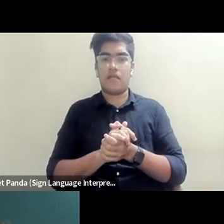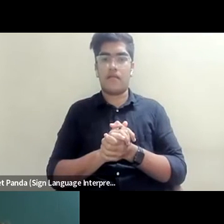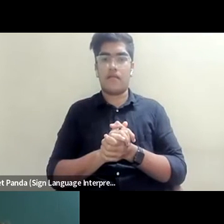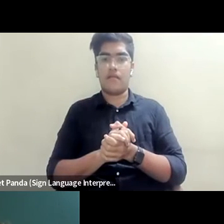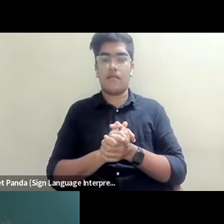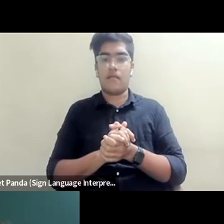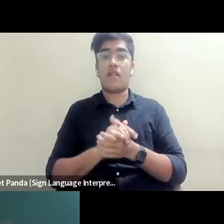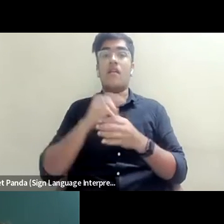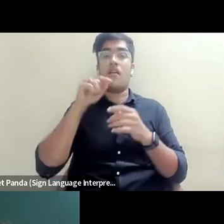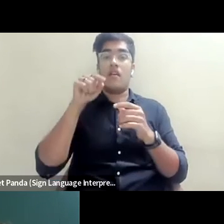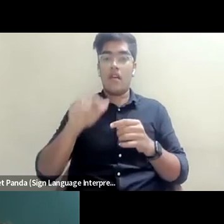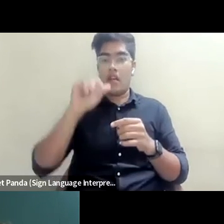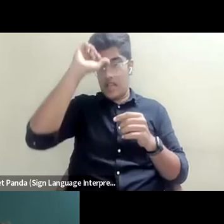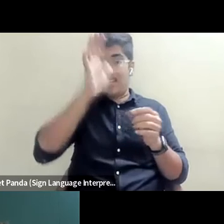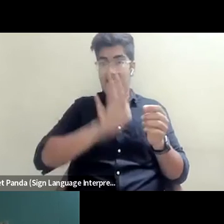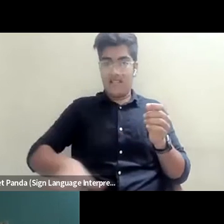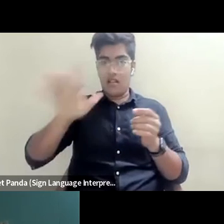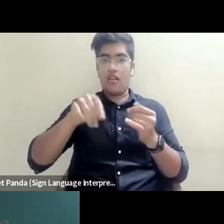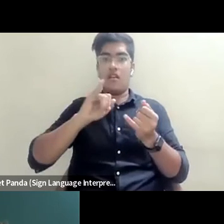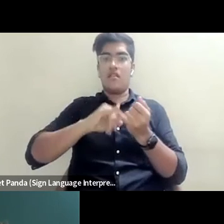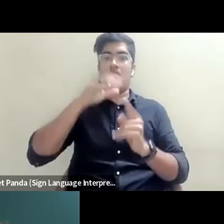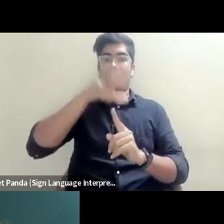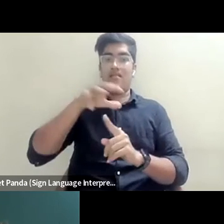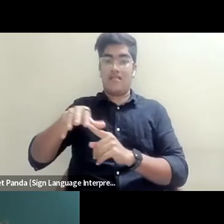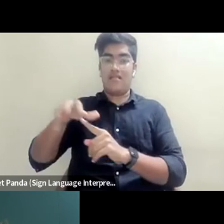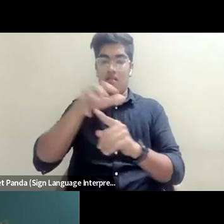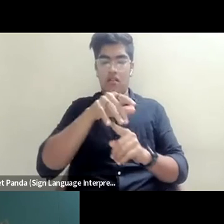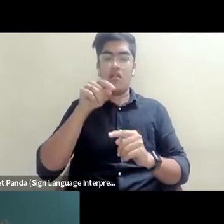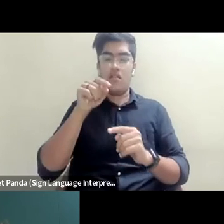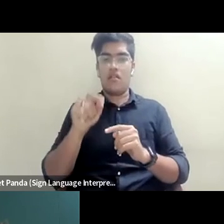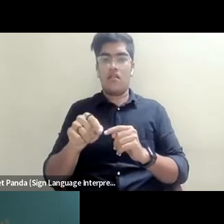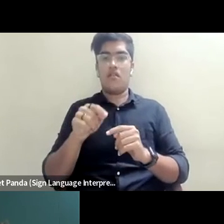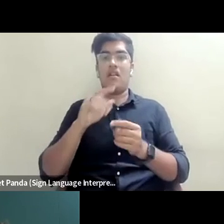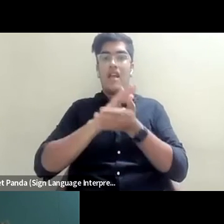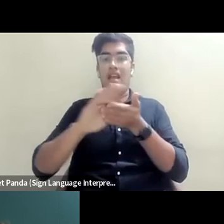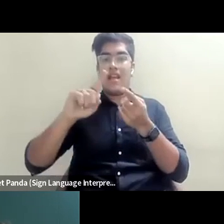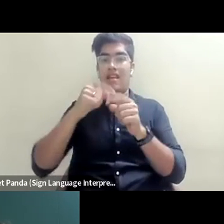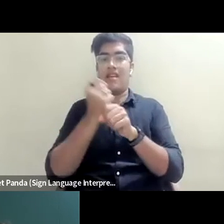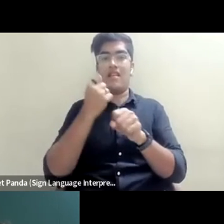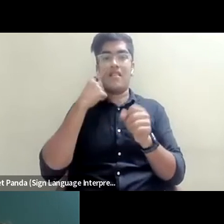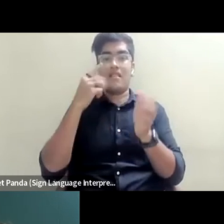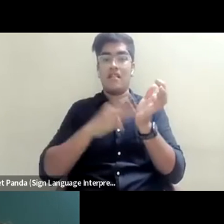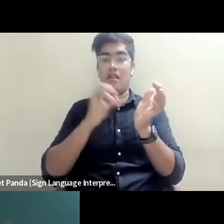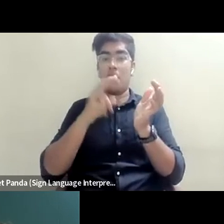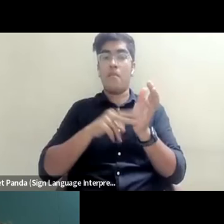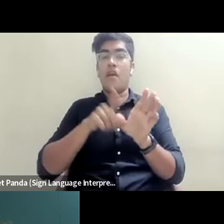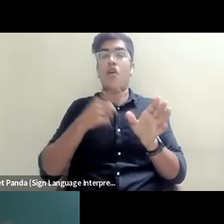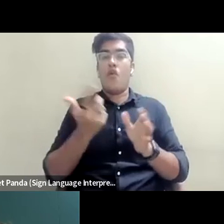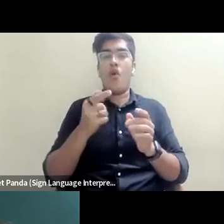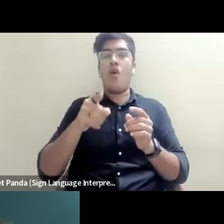जो है, जो हेजीमनी है, द हेजीमनी इज अ ब्राह्मणिकल हेजीमनी इन दिस कंट्री.